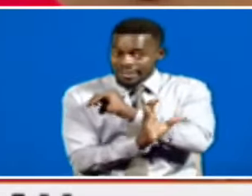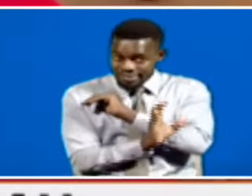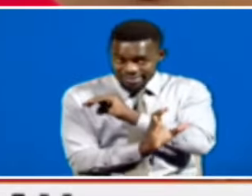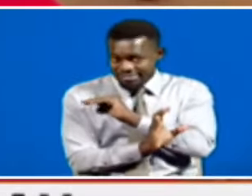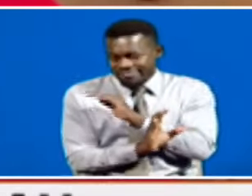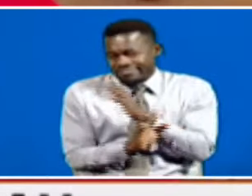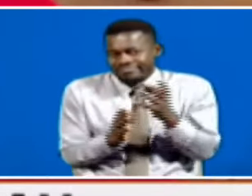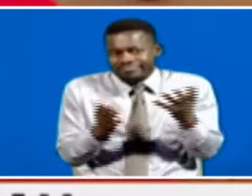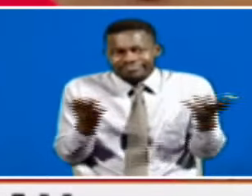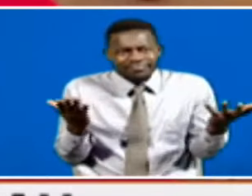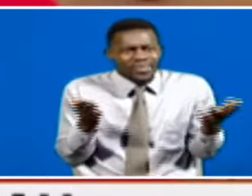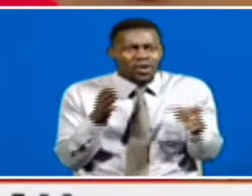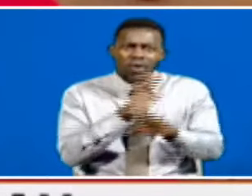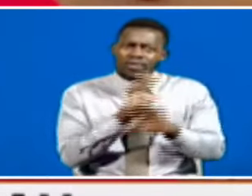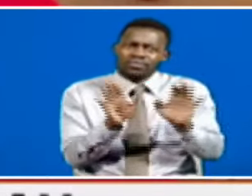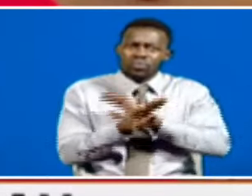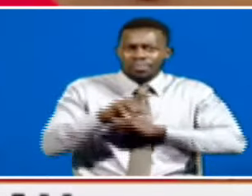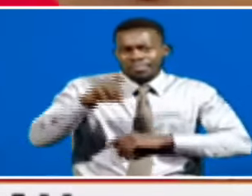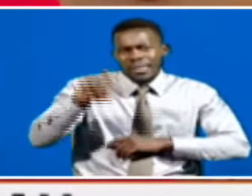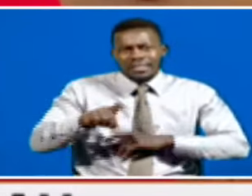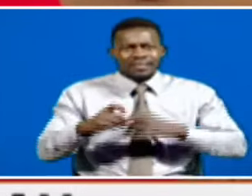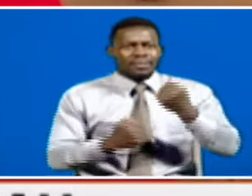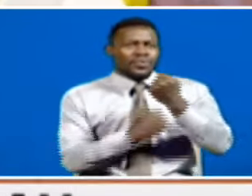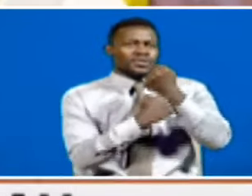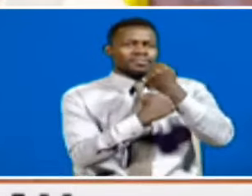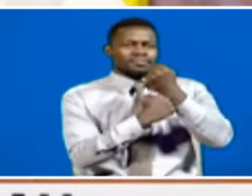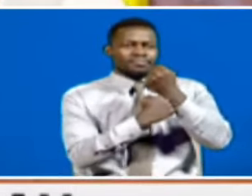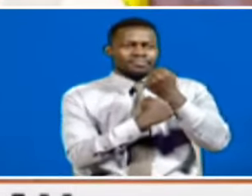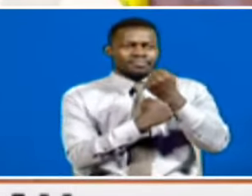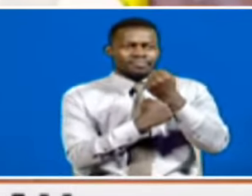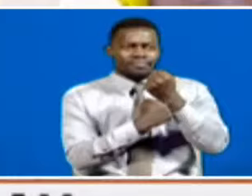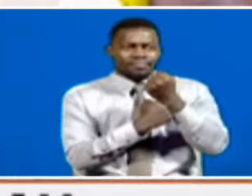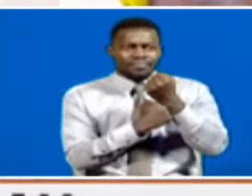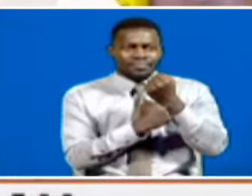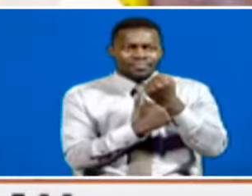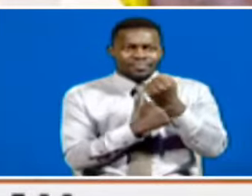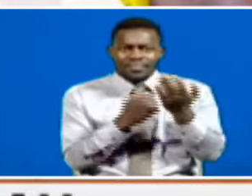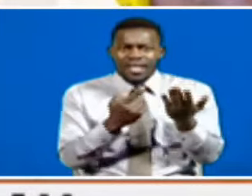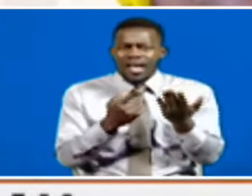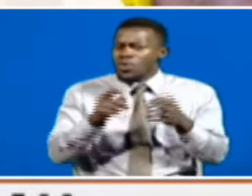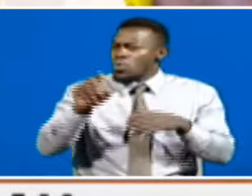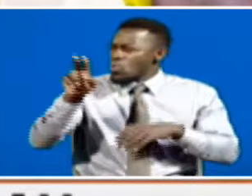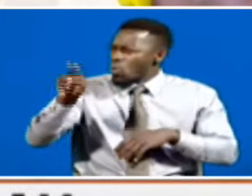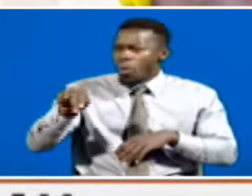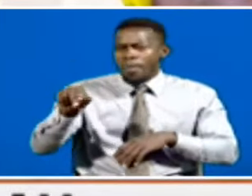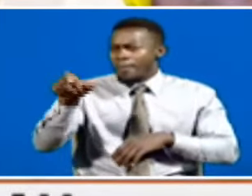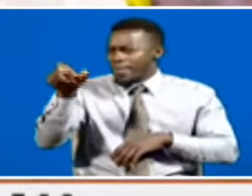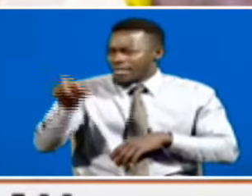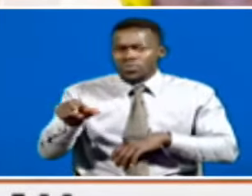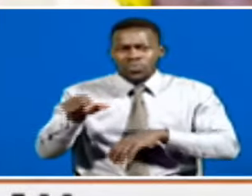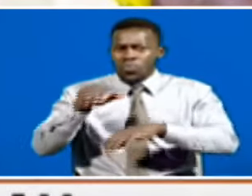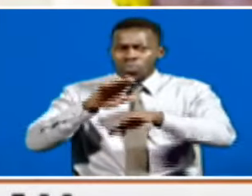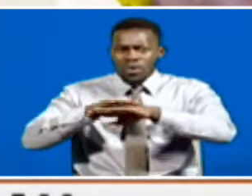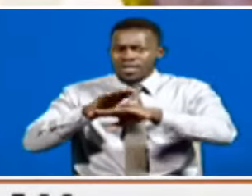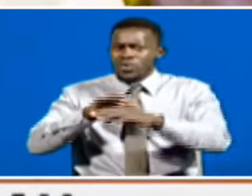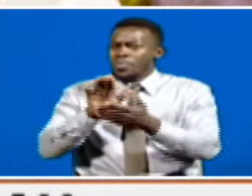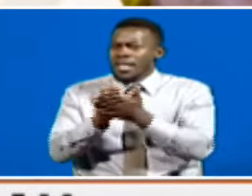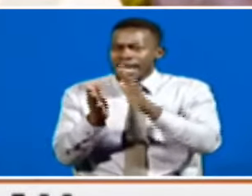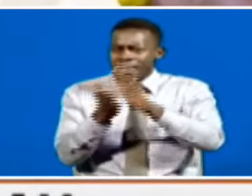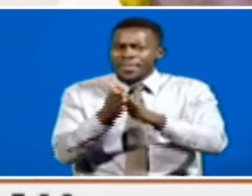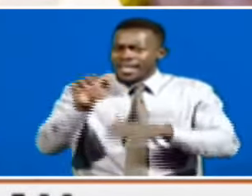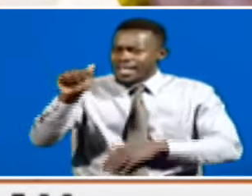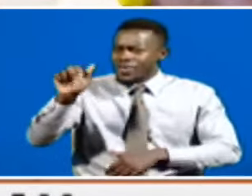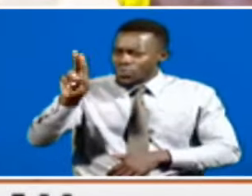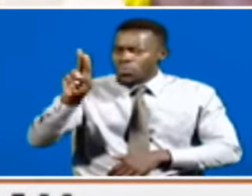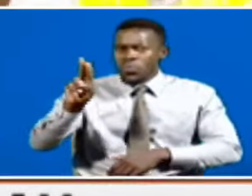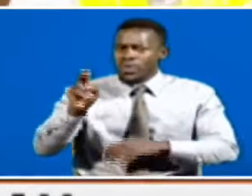kurepresent nchi yetu, sisi wote tunamshabikia. There can be no better person to take the chairmanship of the African Union other